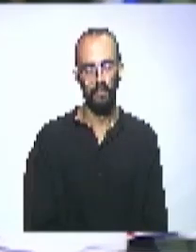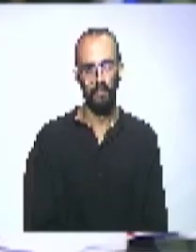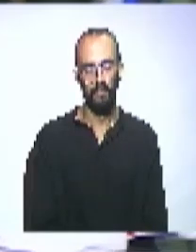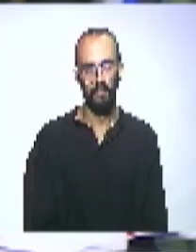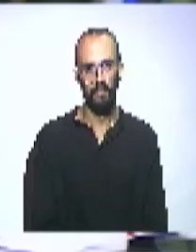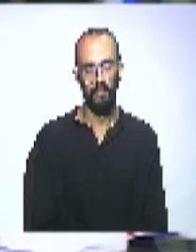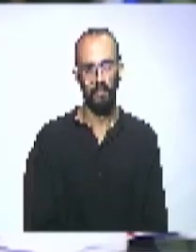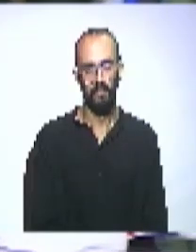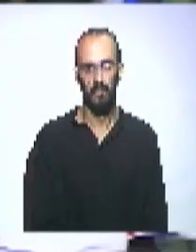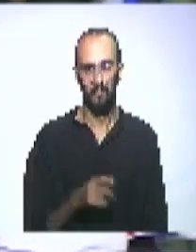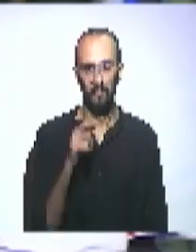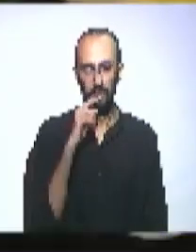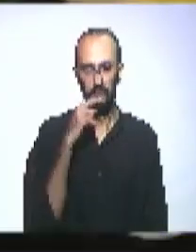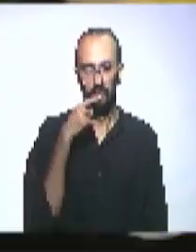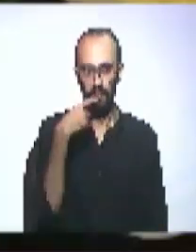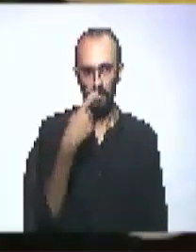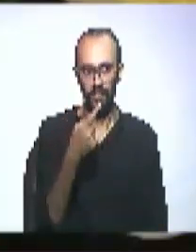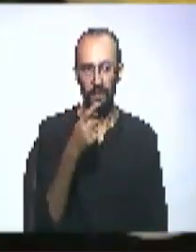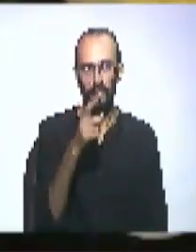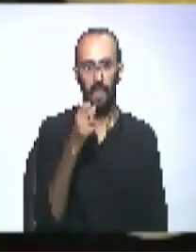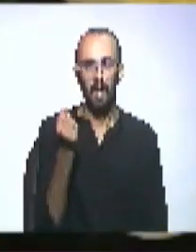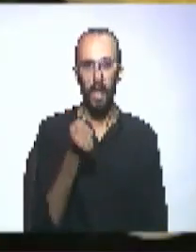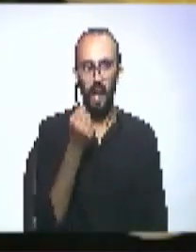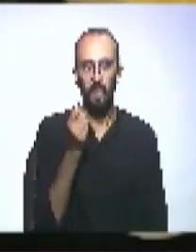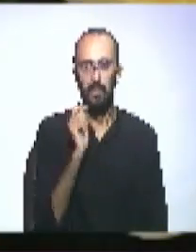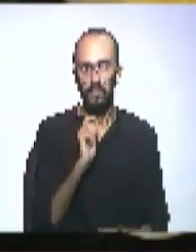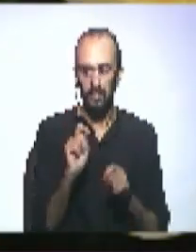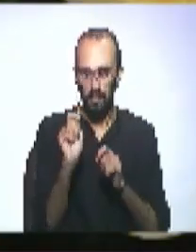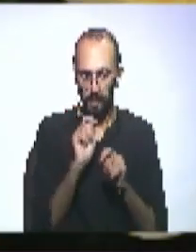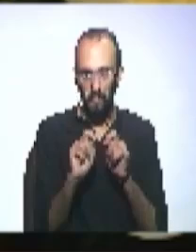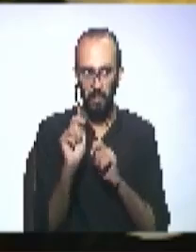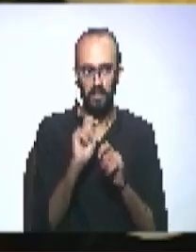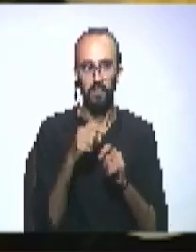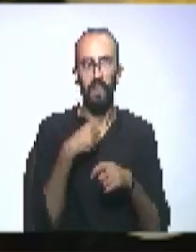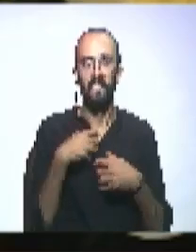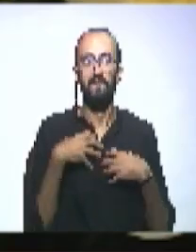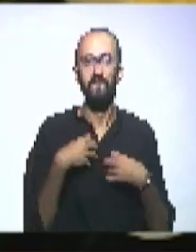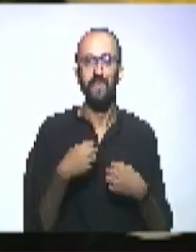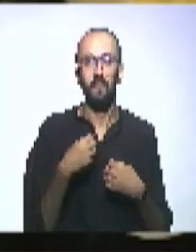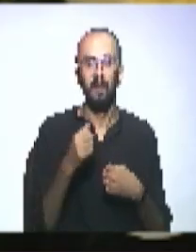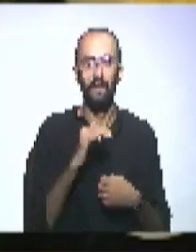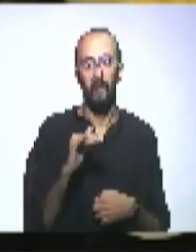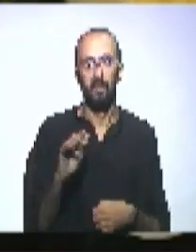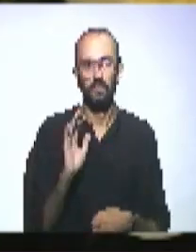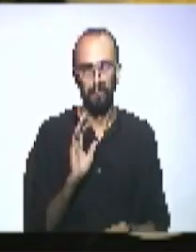بتحاول توفق اكلات تستخدم فيها حاجات مفيده للاطفال